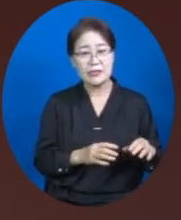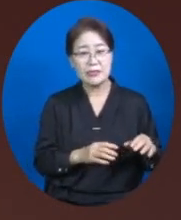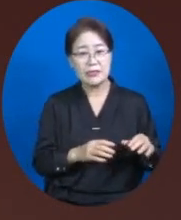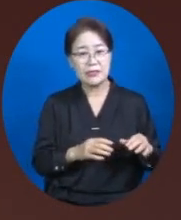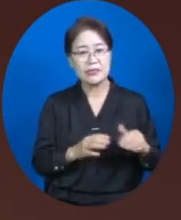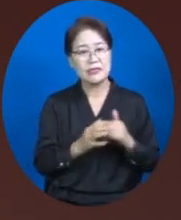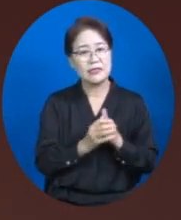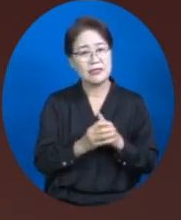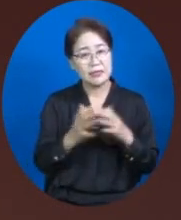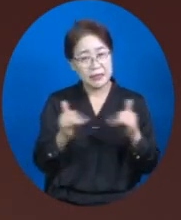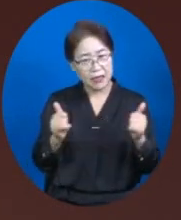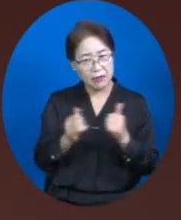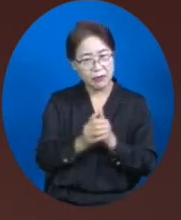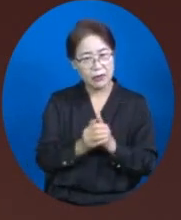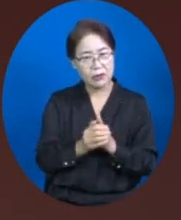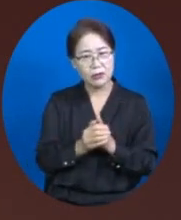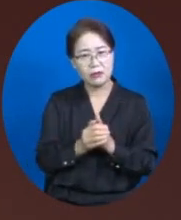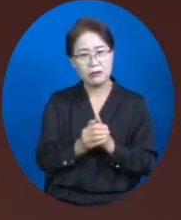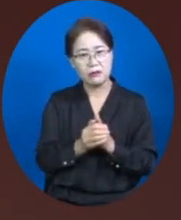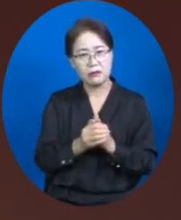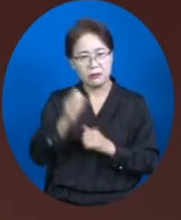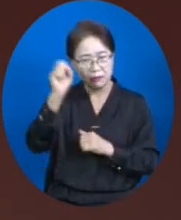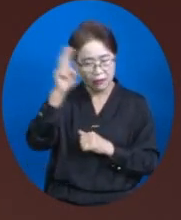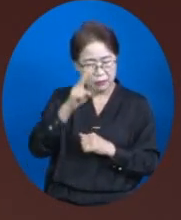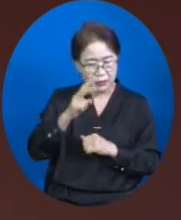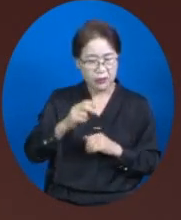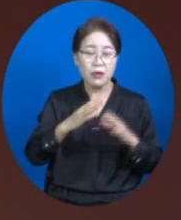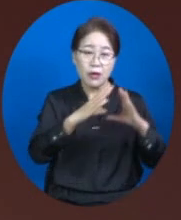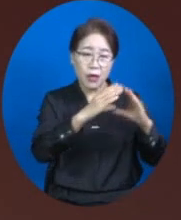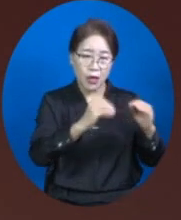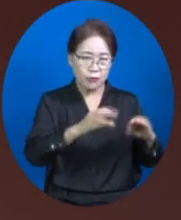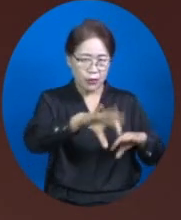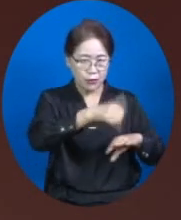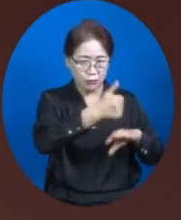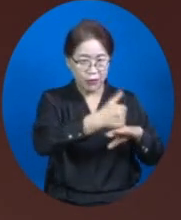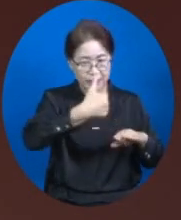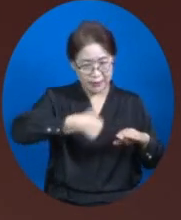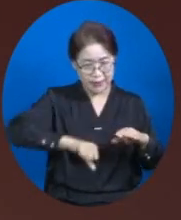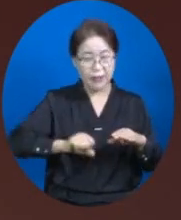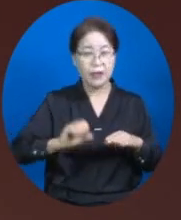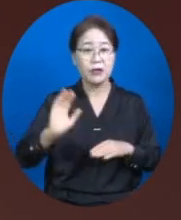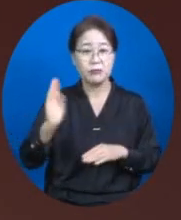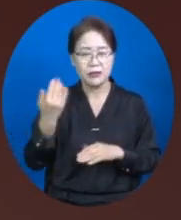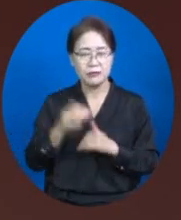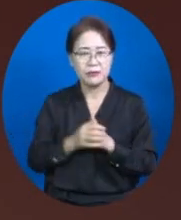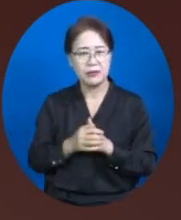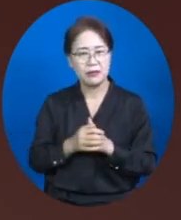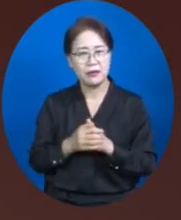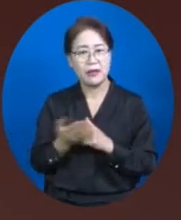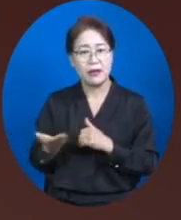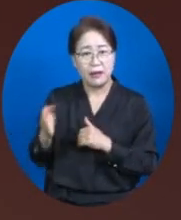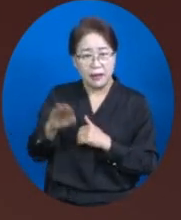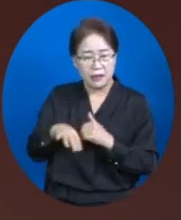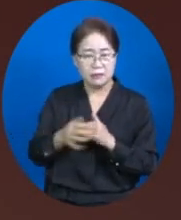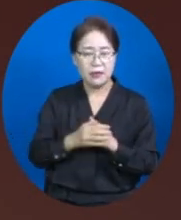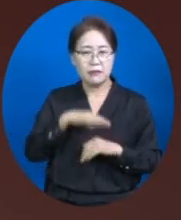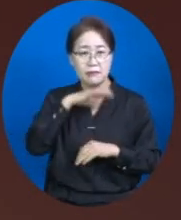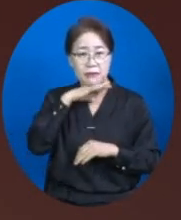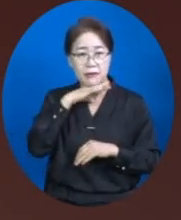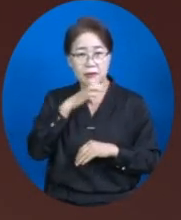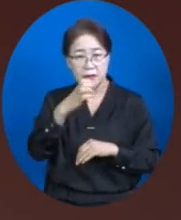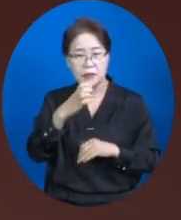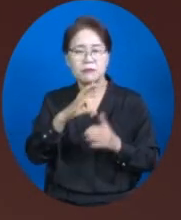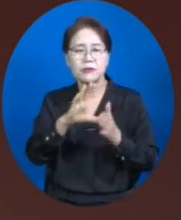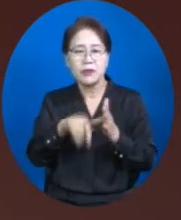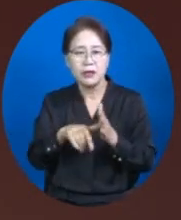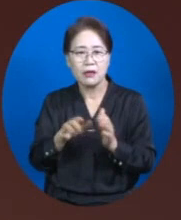한순간에 애굽의 왕자가 된 거죠 하지만 그의 나이 40이 되었을 때에